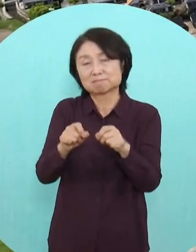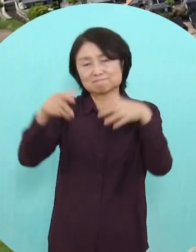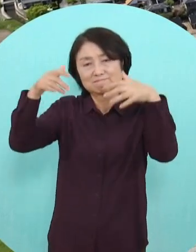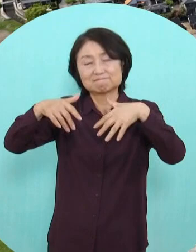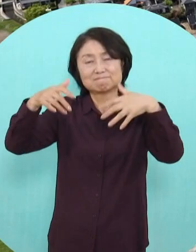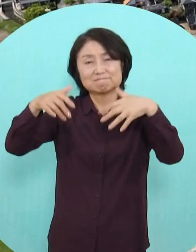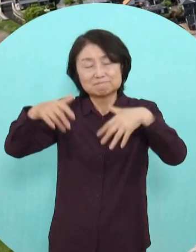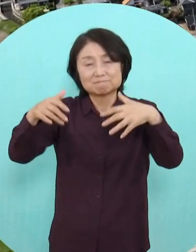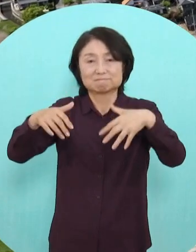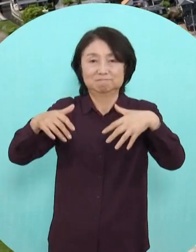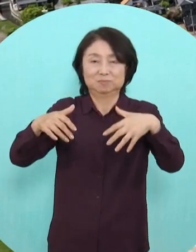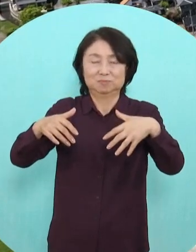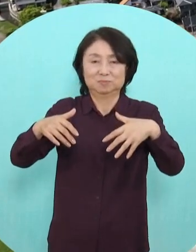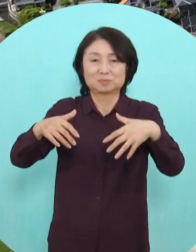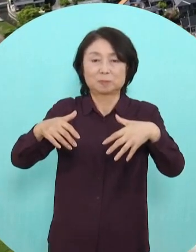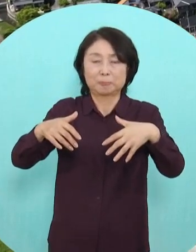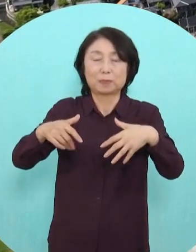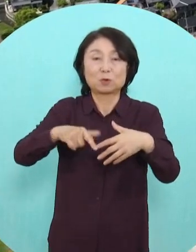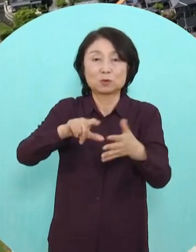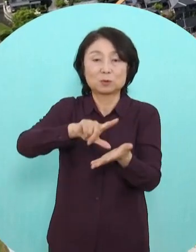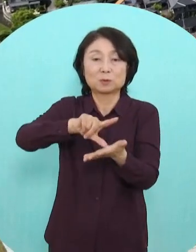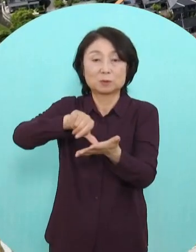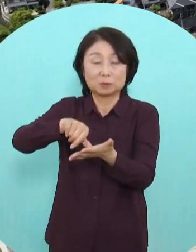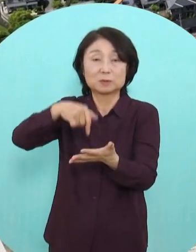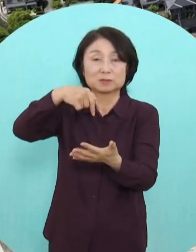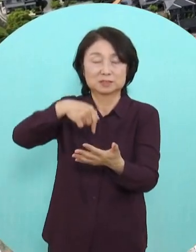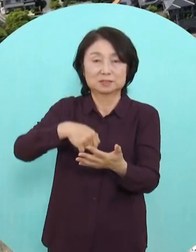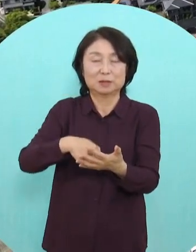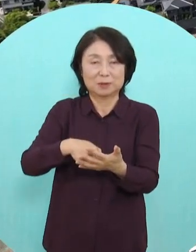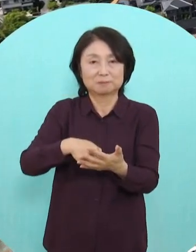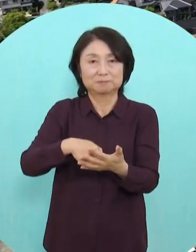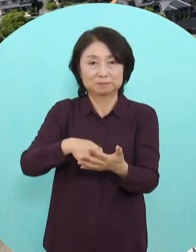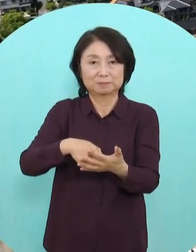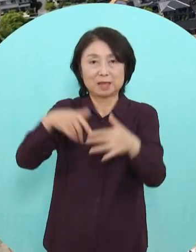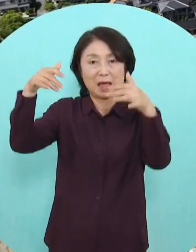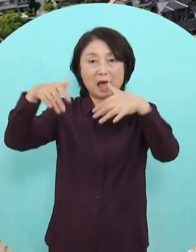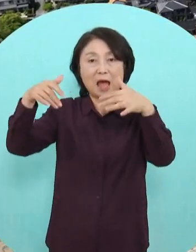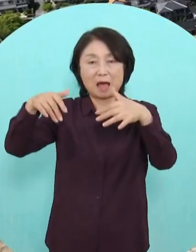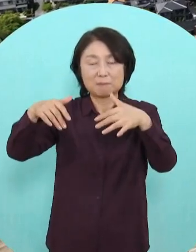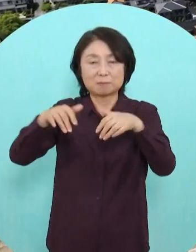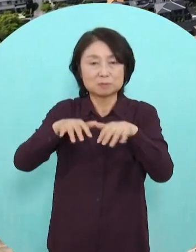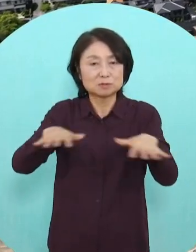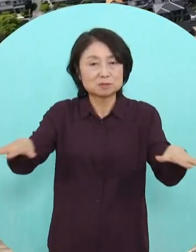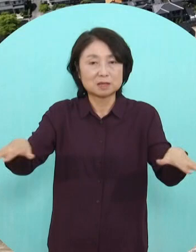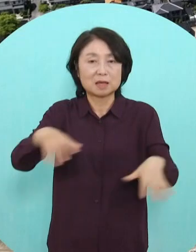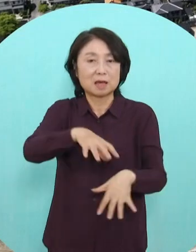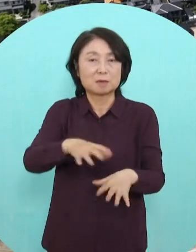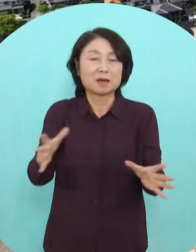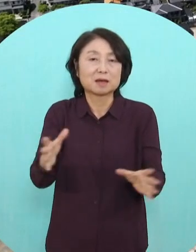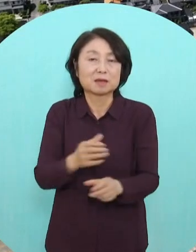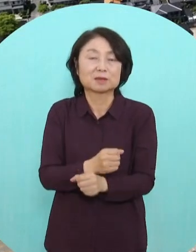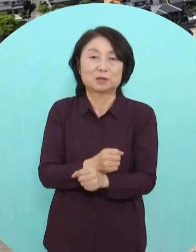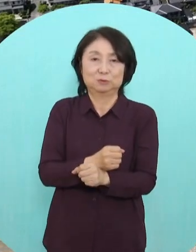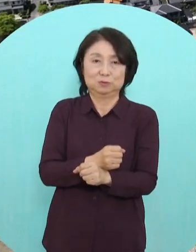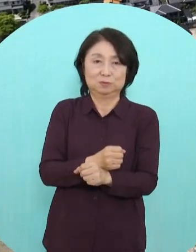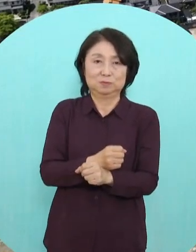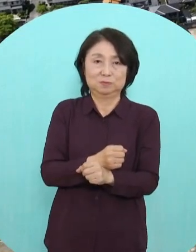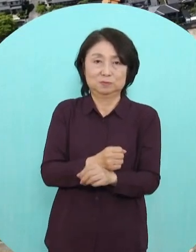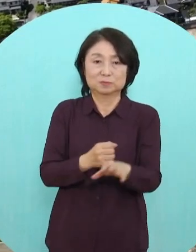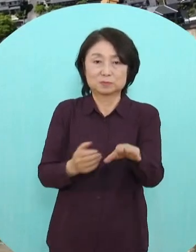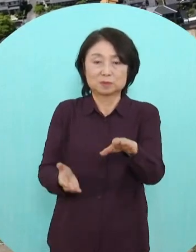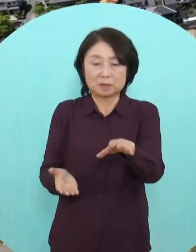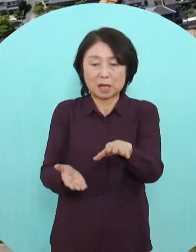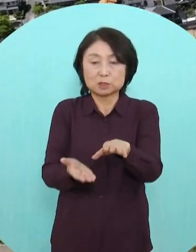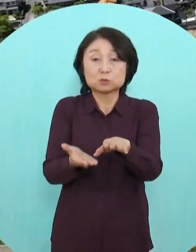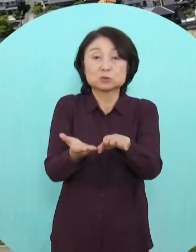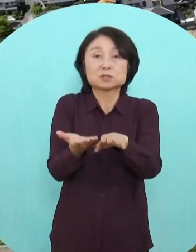降り、河川や用水路に囲まれている鴨原地域では雨水の逃げ場がなくなり、大水氾濫